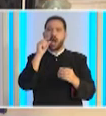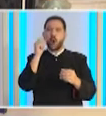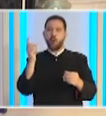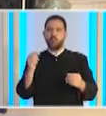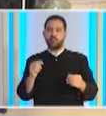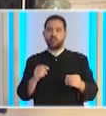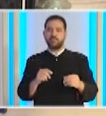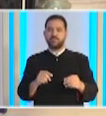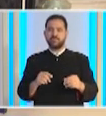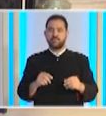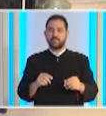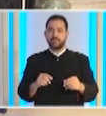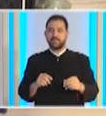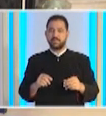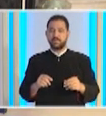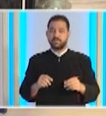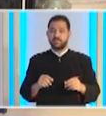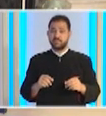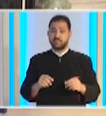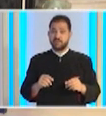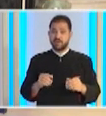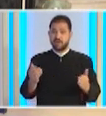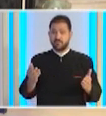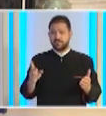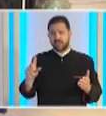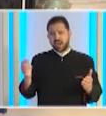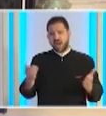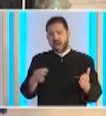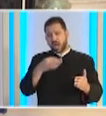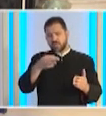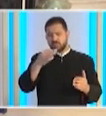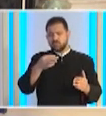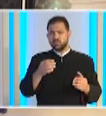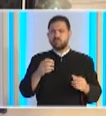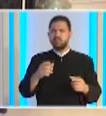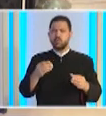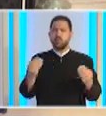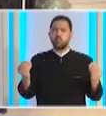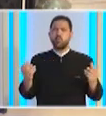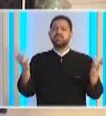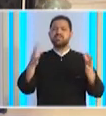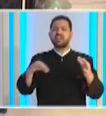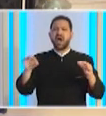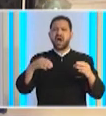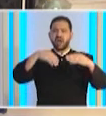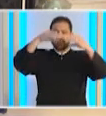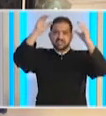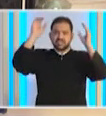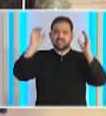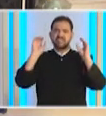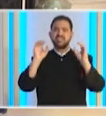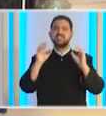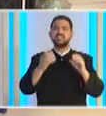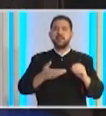Sfântul Grigore de Nisa, dar la care fac referire și Sfinții Vasile și Sfântul Vasile și Sfântul Grigorie